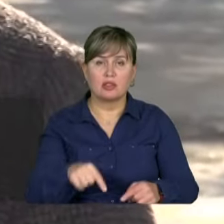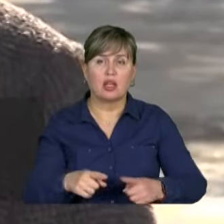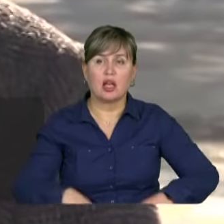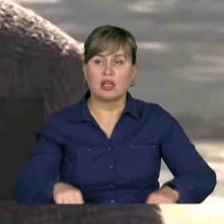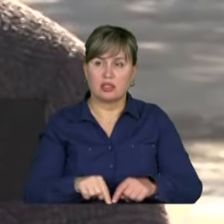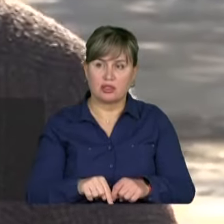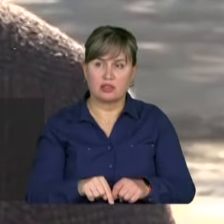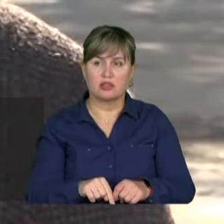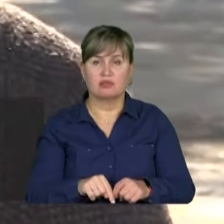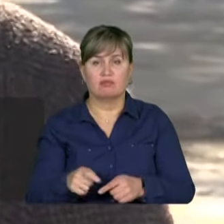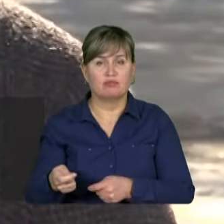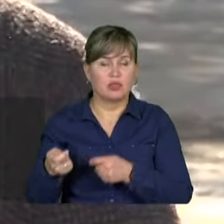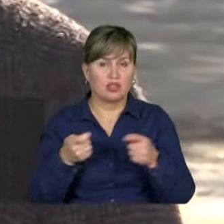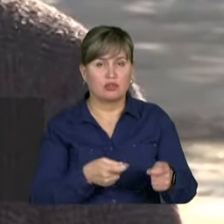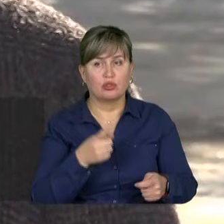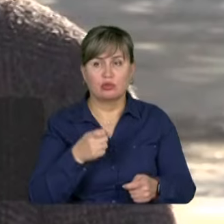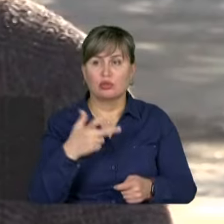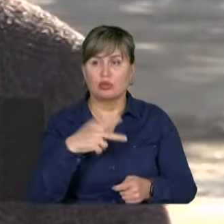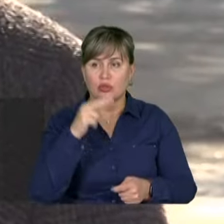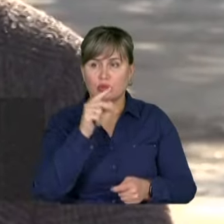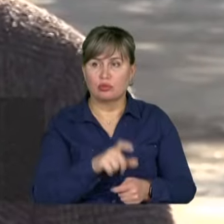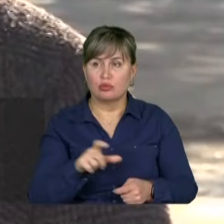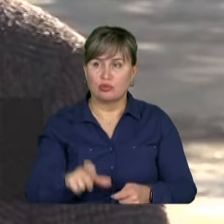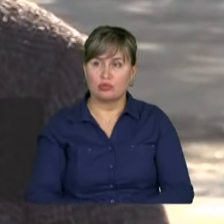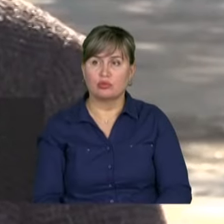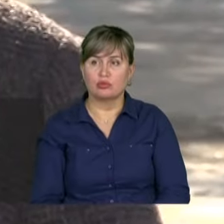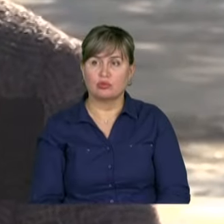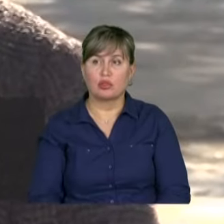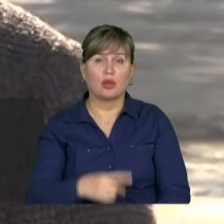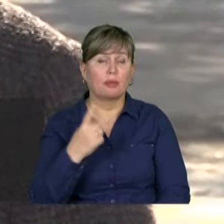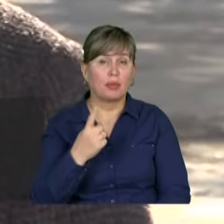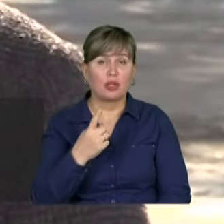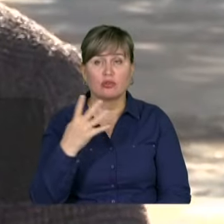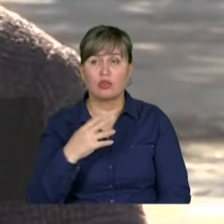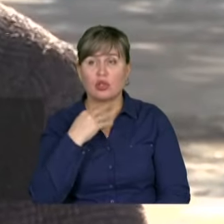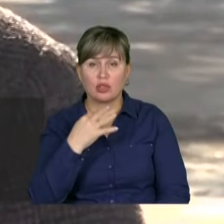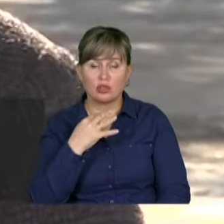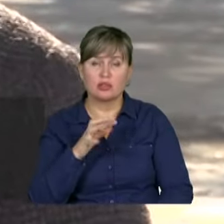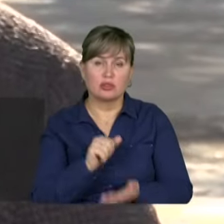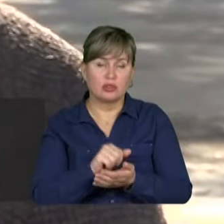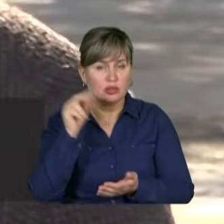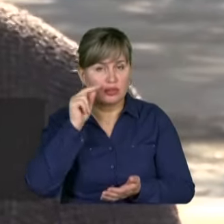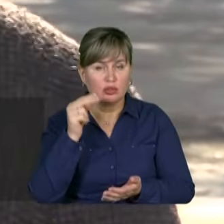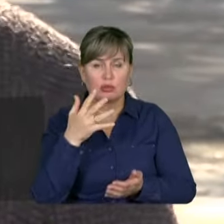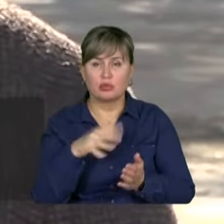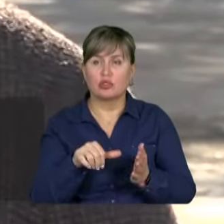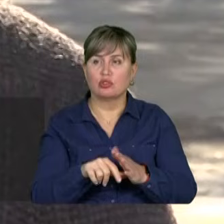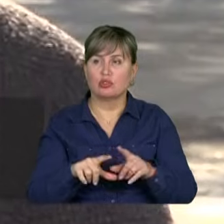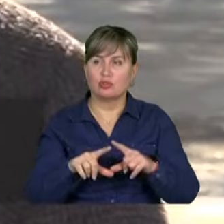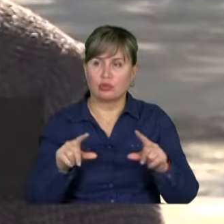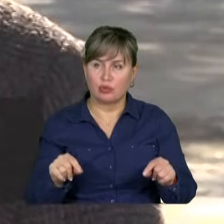организован подвоз. Это 130 учащихся. Первые 4 классы, они занимаются у нас в 56-й